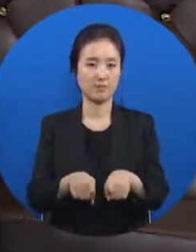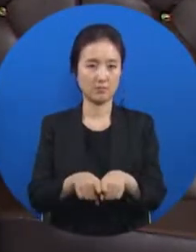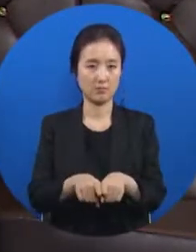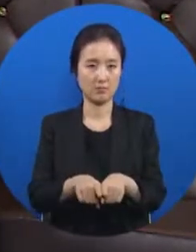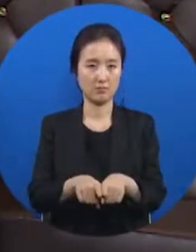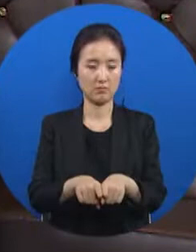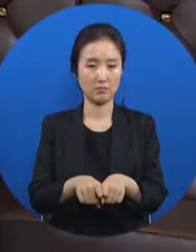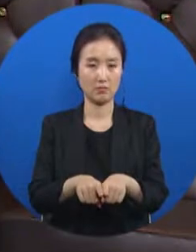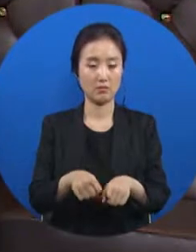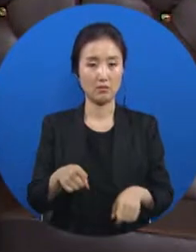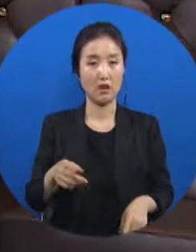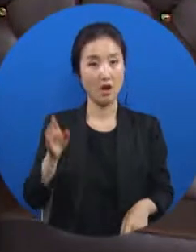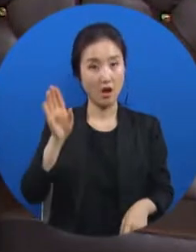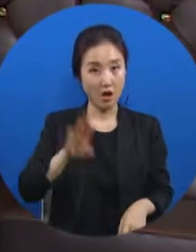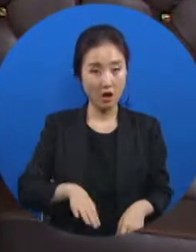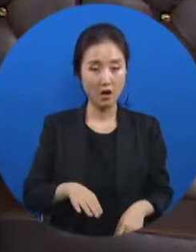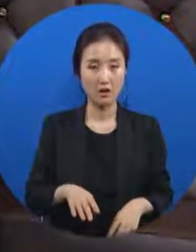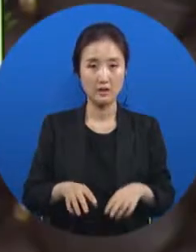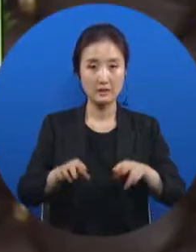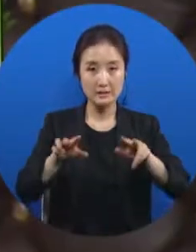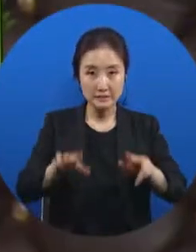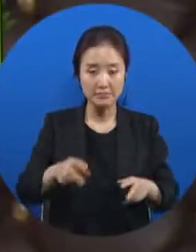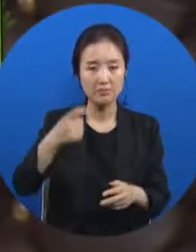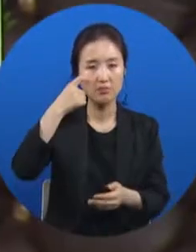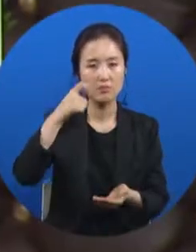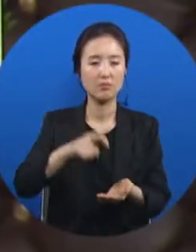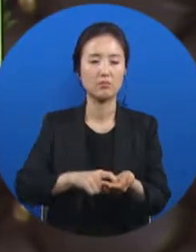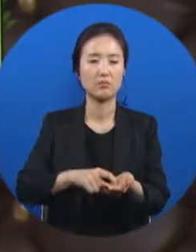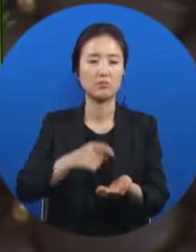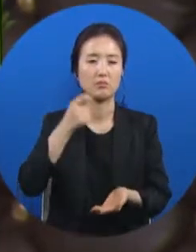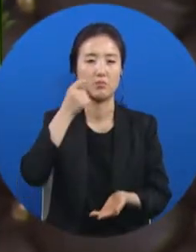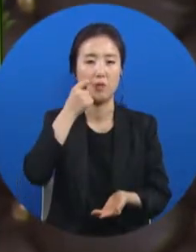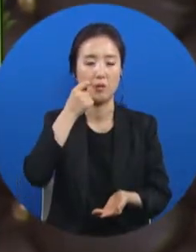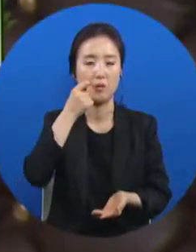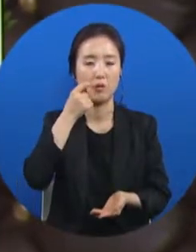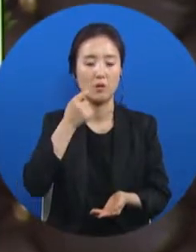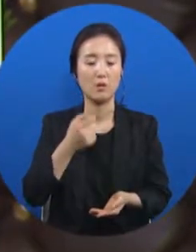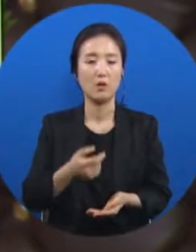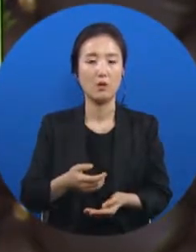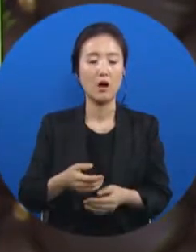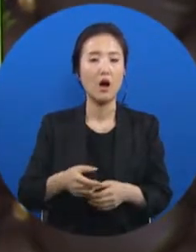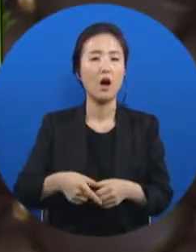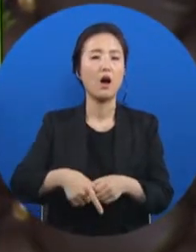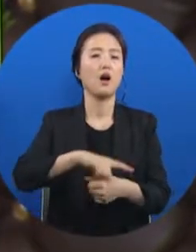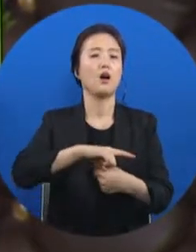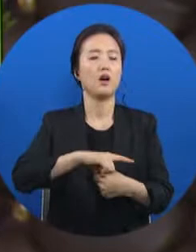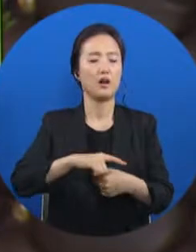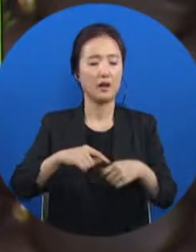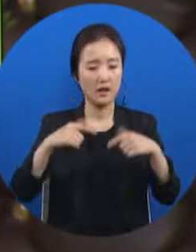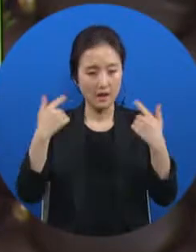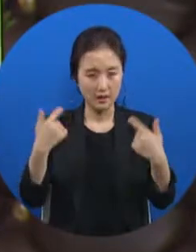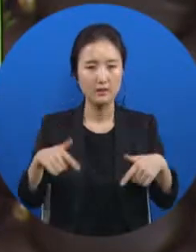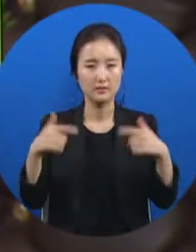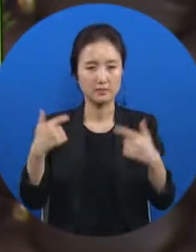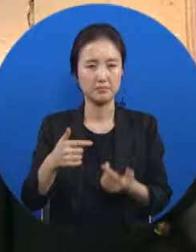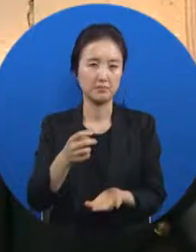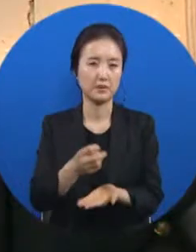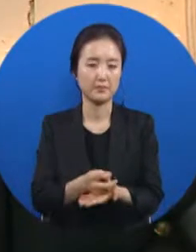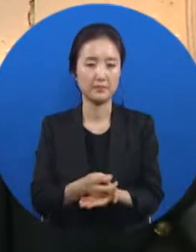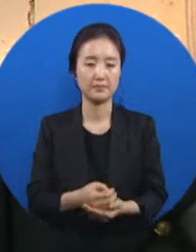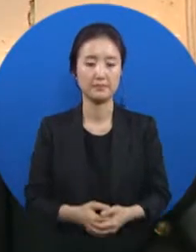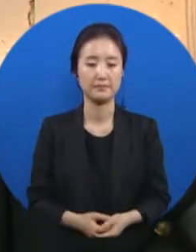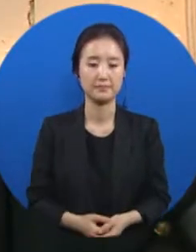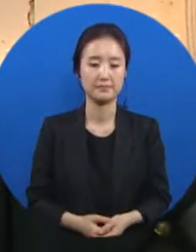못합니다. 예, 지나고 나면 알죠. 하지만 지나왔던 경험을 바탕으로 저는 미래를 항상 준비하거든요.